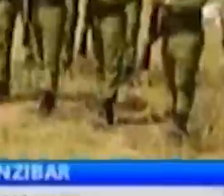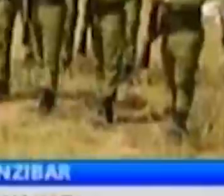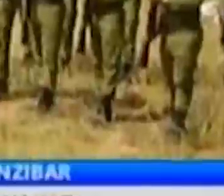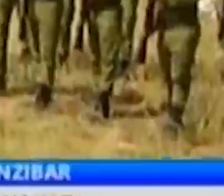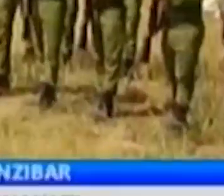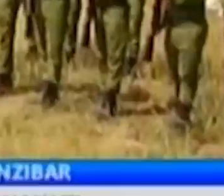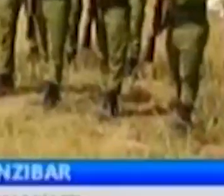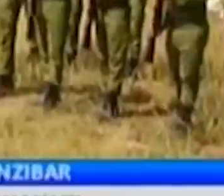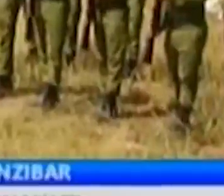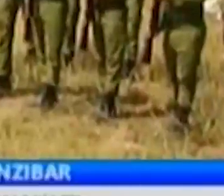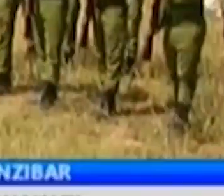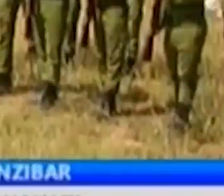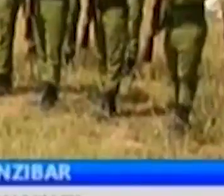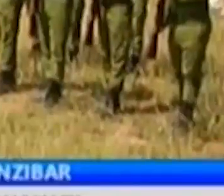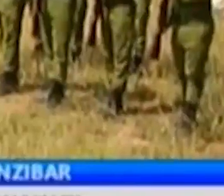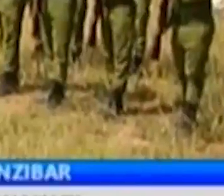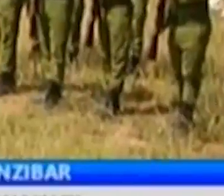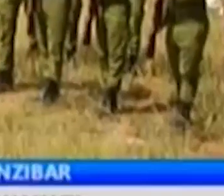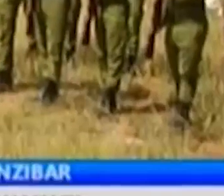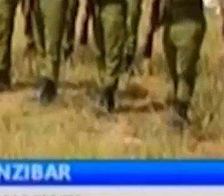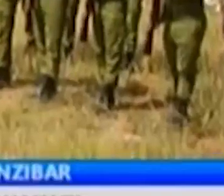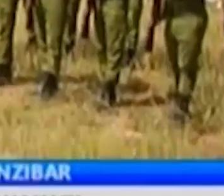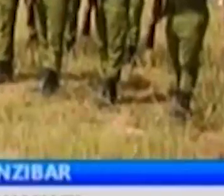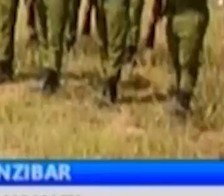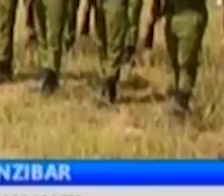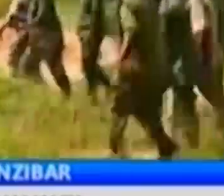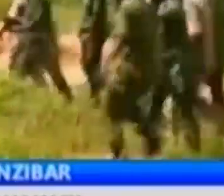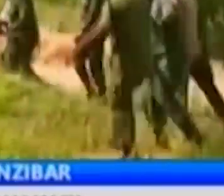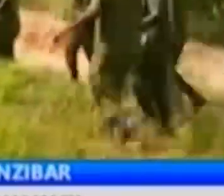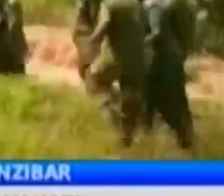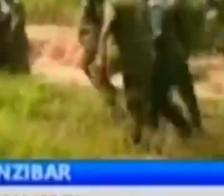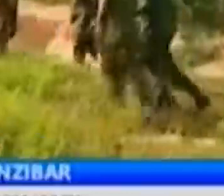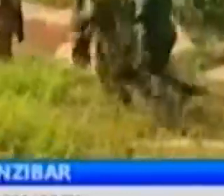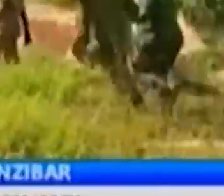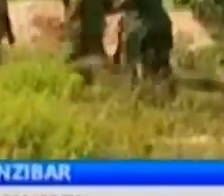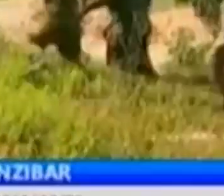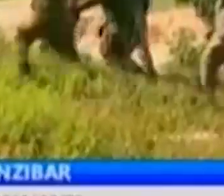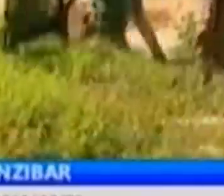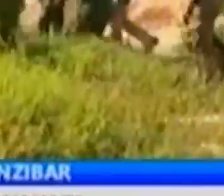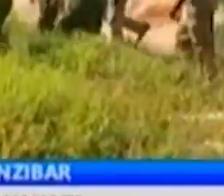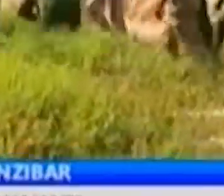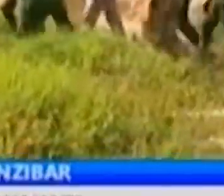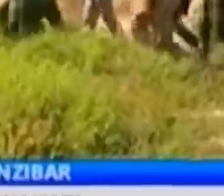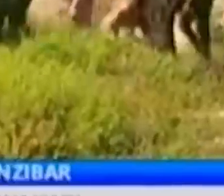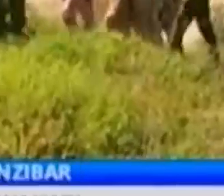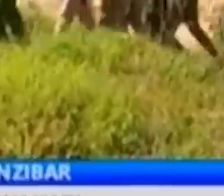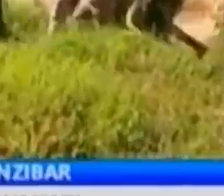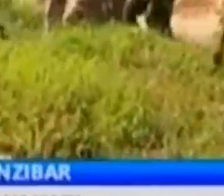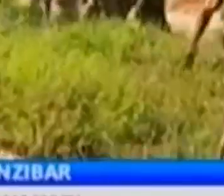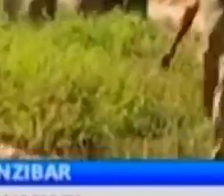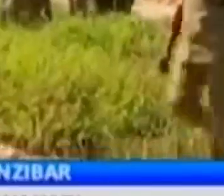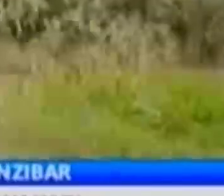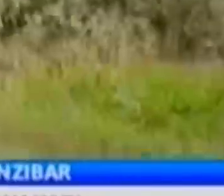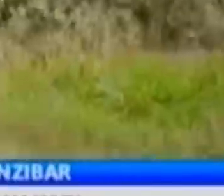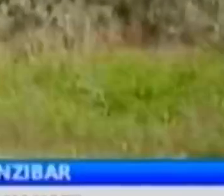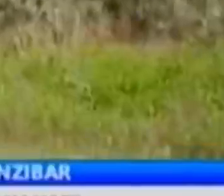amani atachukuliwa hatua kali za kisheria. IGP Siro amesema hayo wakati alipofanya ziara ya ukaguzi wa mradi wa nyumba za makazi